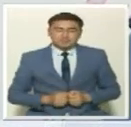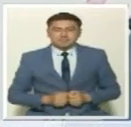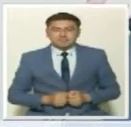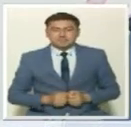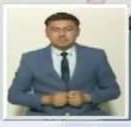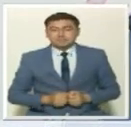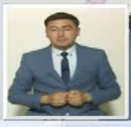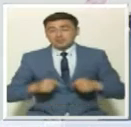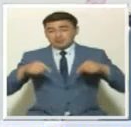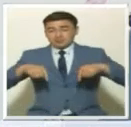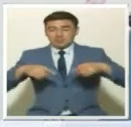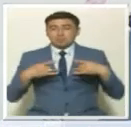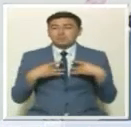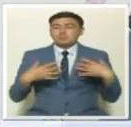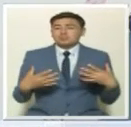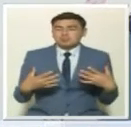Осы мерекеге орай